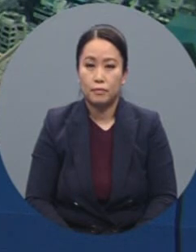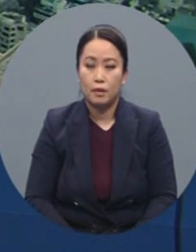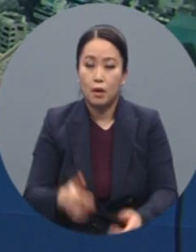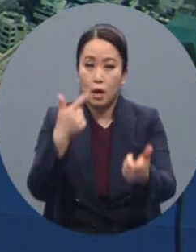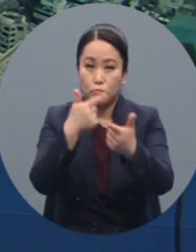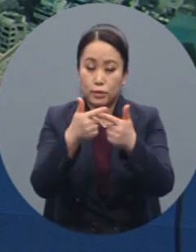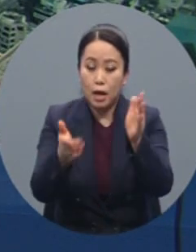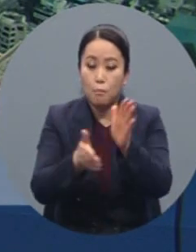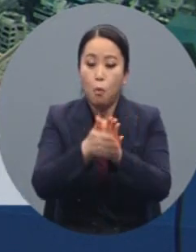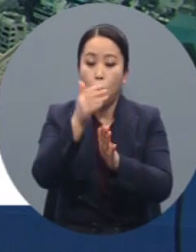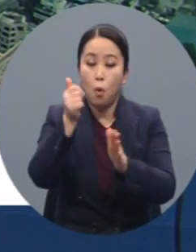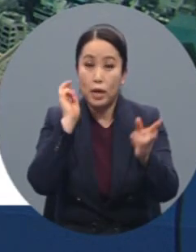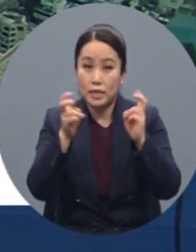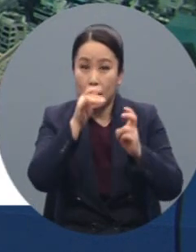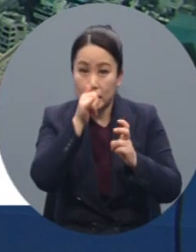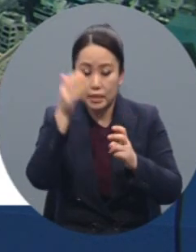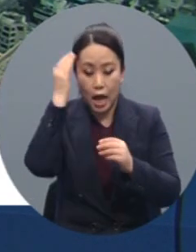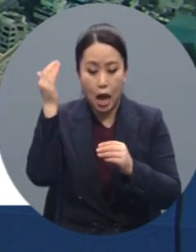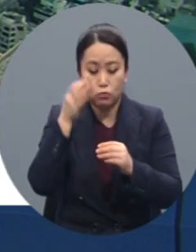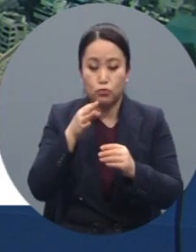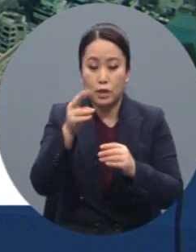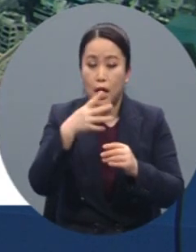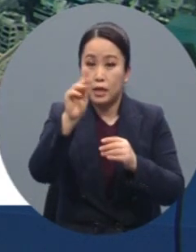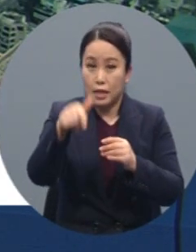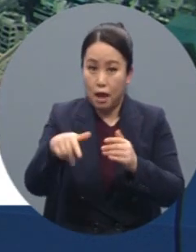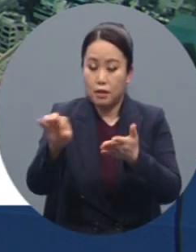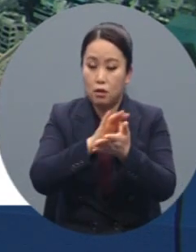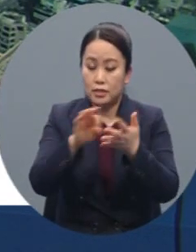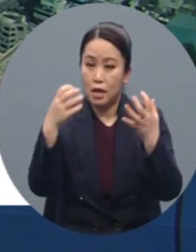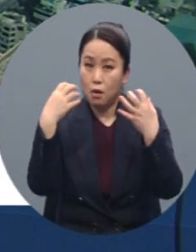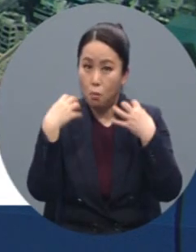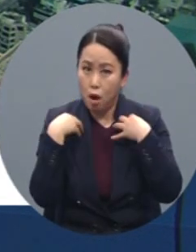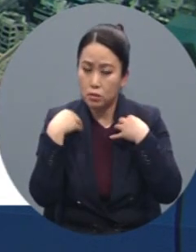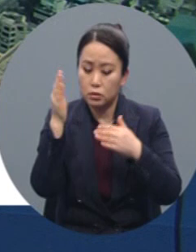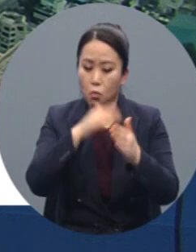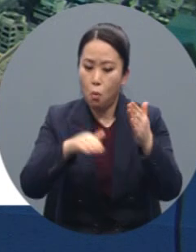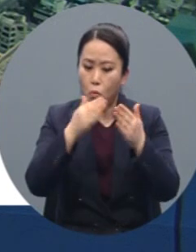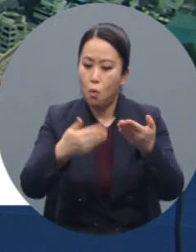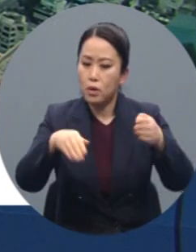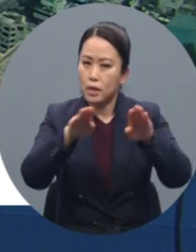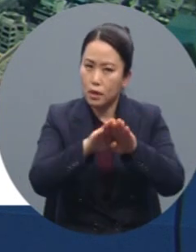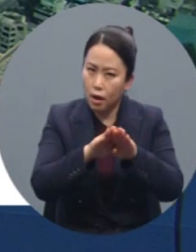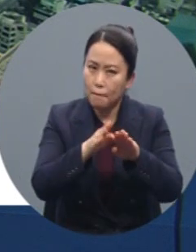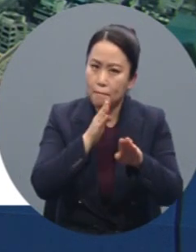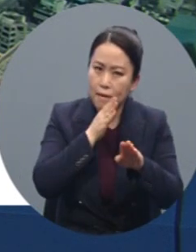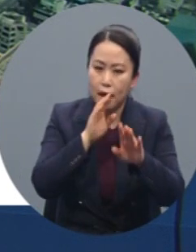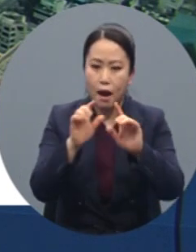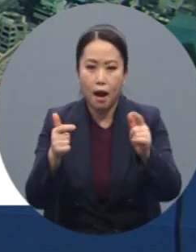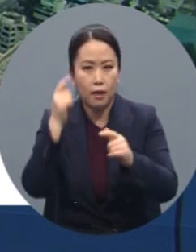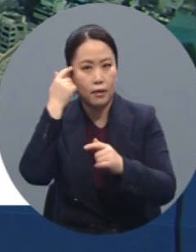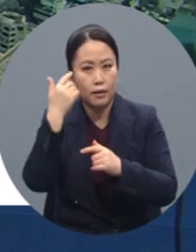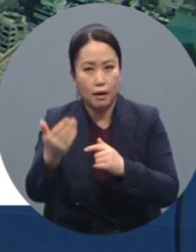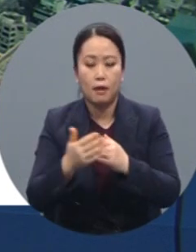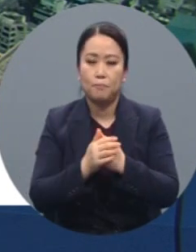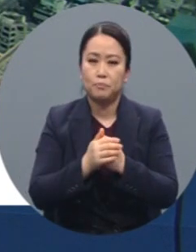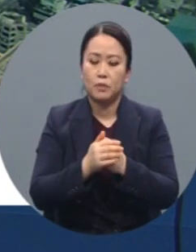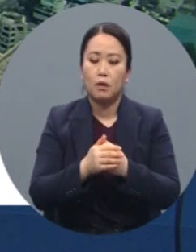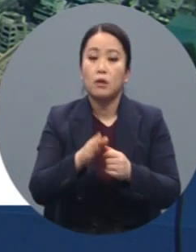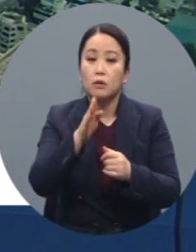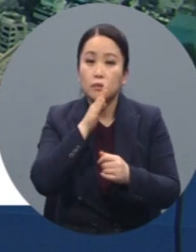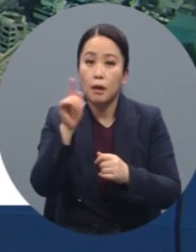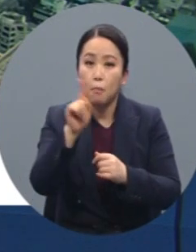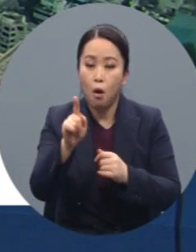부산에 본사를 둔 한국 예탁결제원은 공공기관일까요? 아닐까요? 정답은 공공기관에서